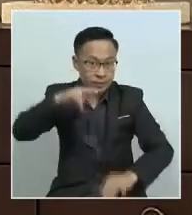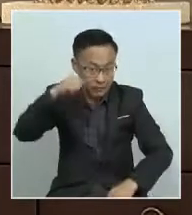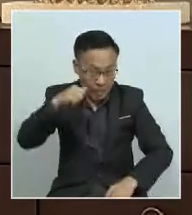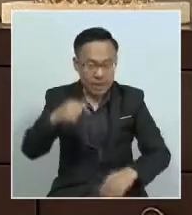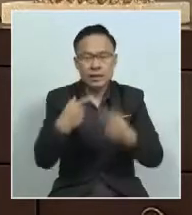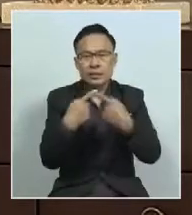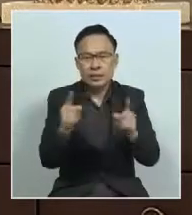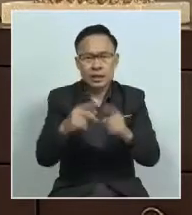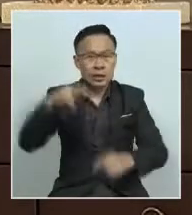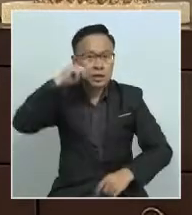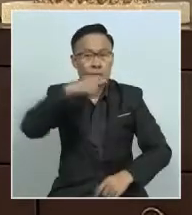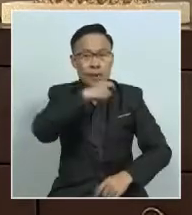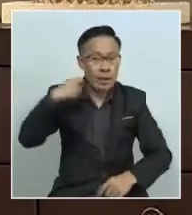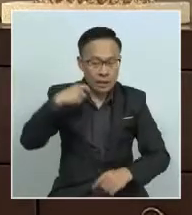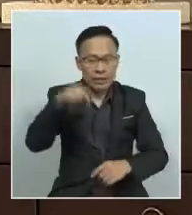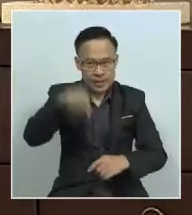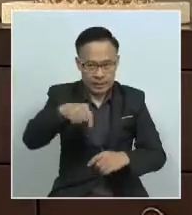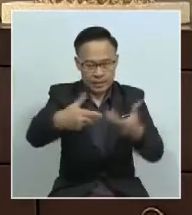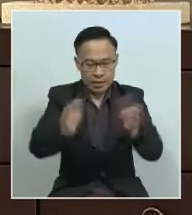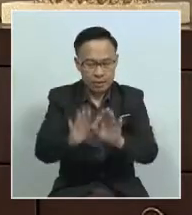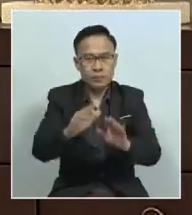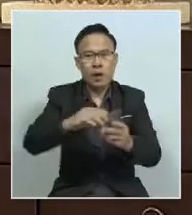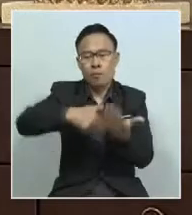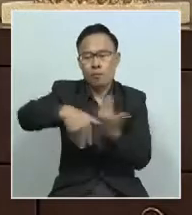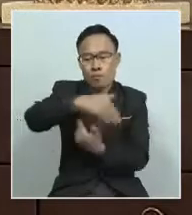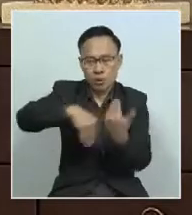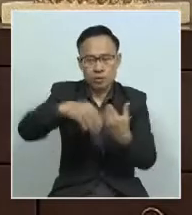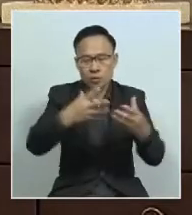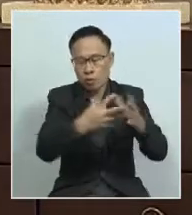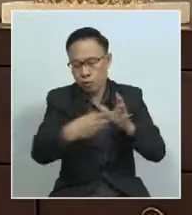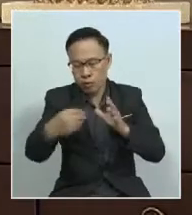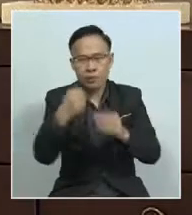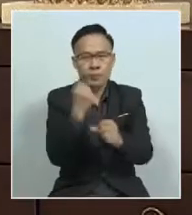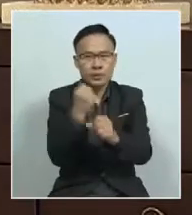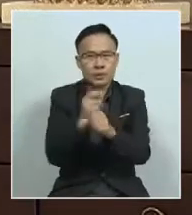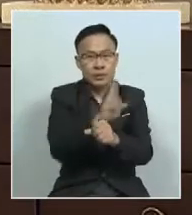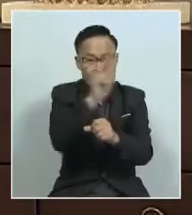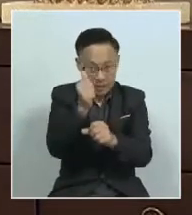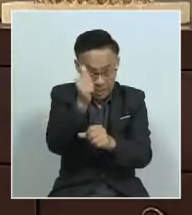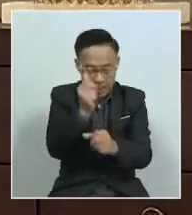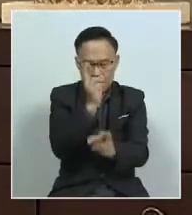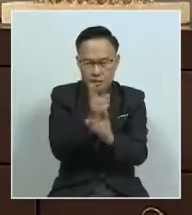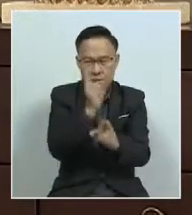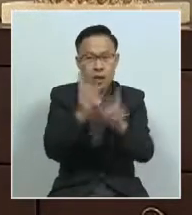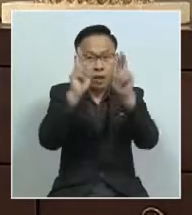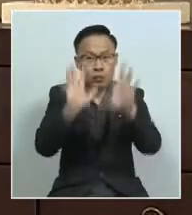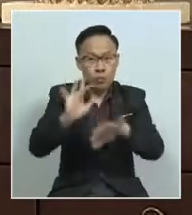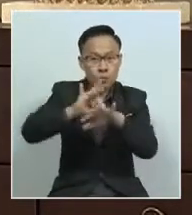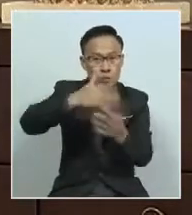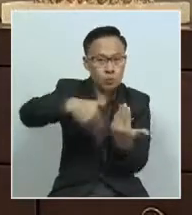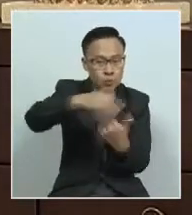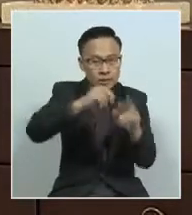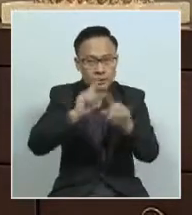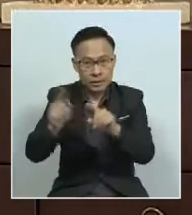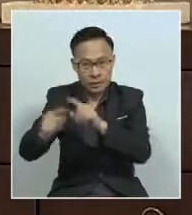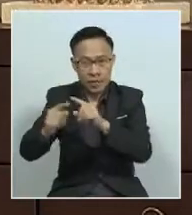จะใช้น้ำเนี่ยแหละค่ะเข้าไปในใช้ในการอุปโภคบริโภคและที่สำคัญช่วยรักษาระบบนิเวศและเมื่อแผนของการฟื้นฟู